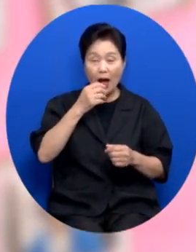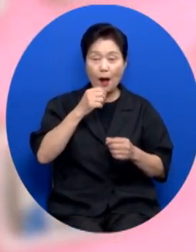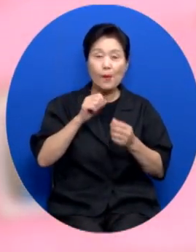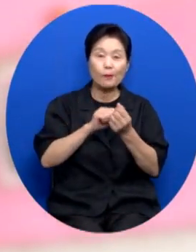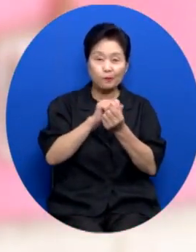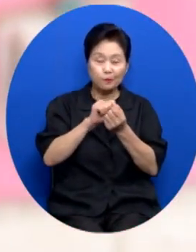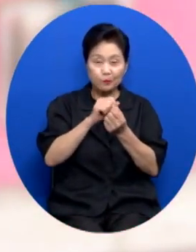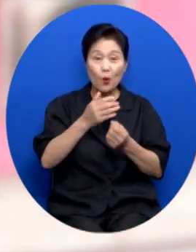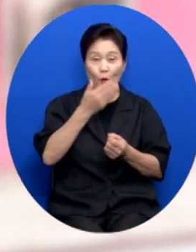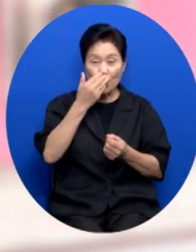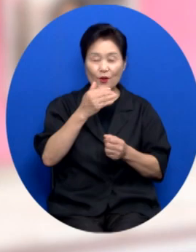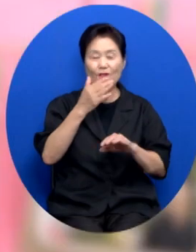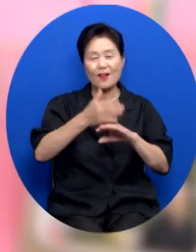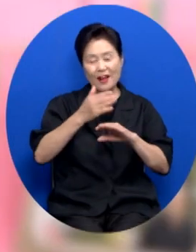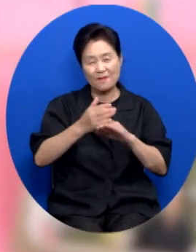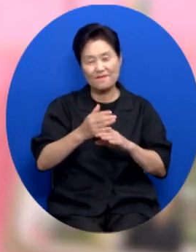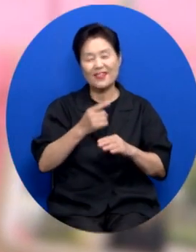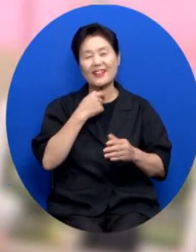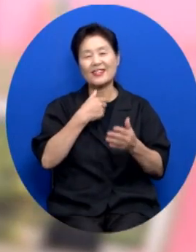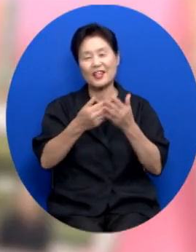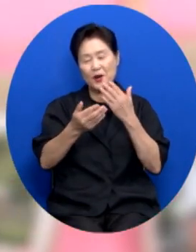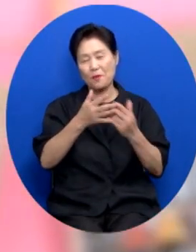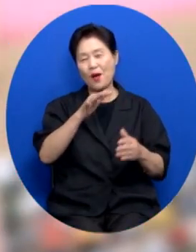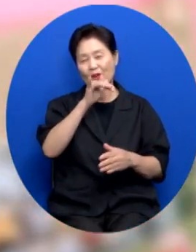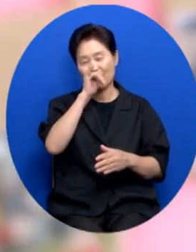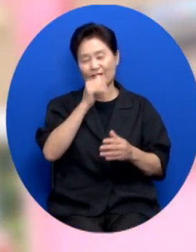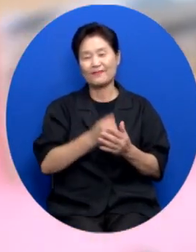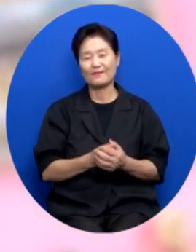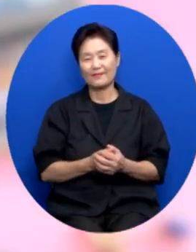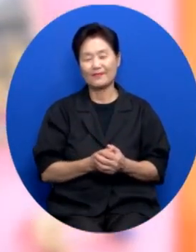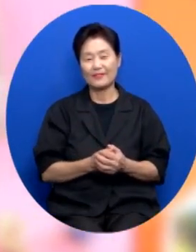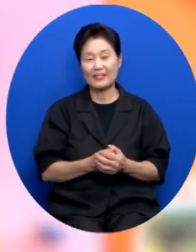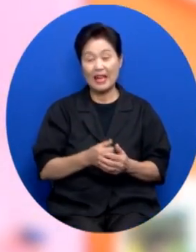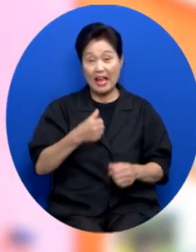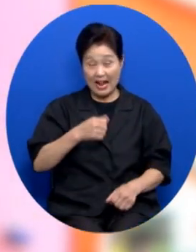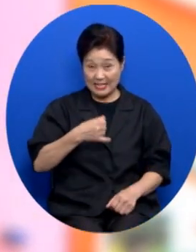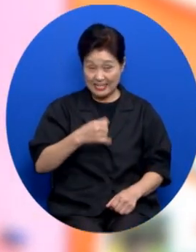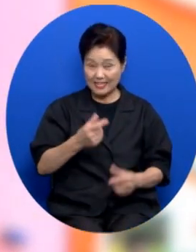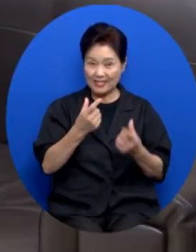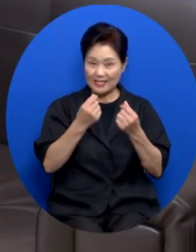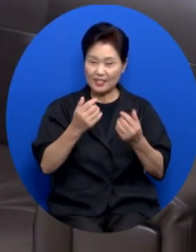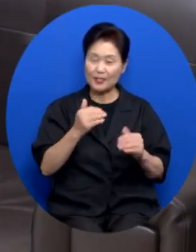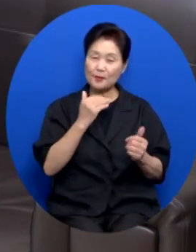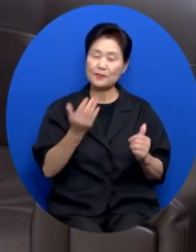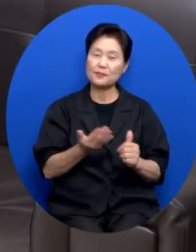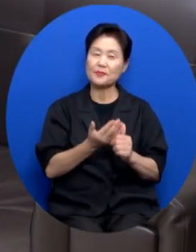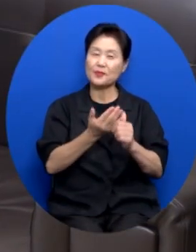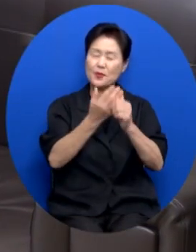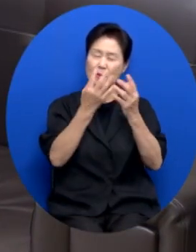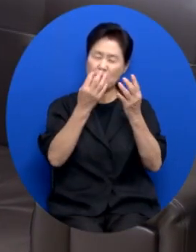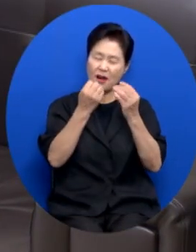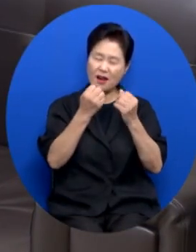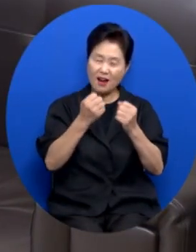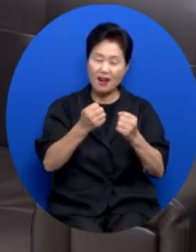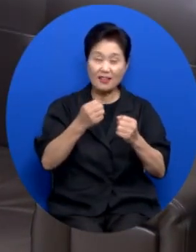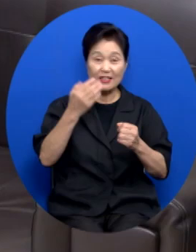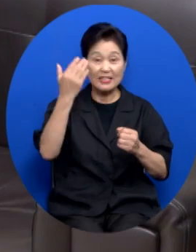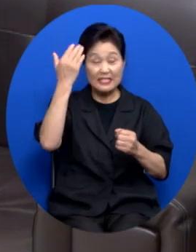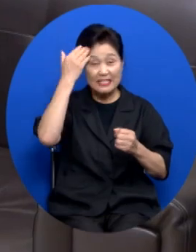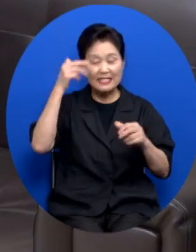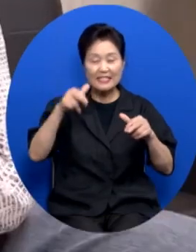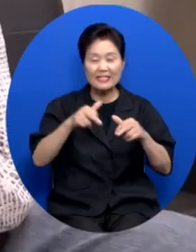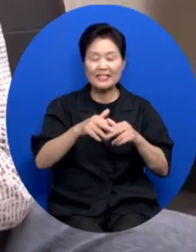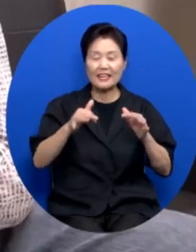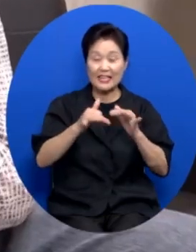등 수많은 기적을 직접 체험했습니다. 아들, 딸처럼 키운 수많은 이들이 배단이 집에서